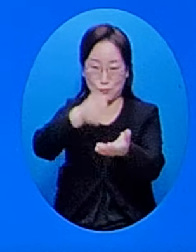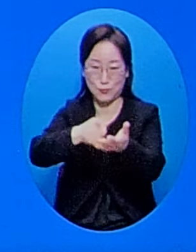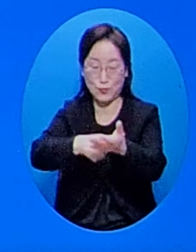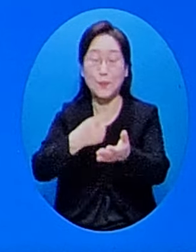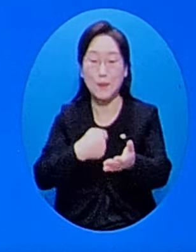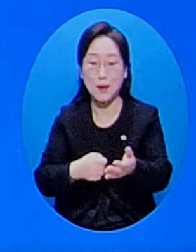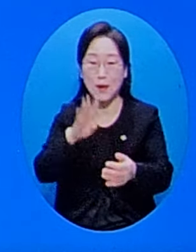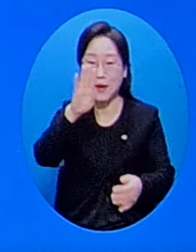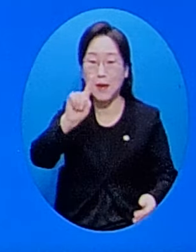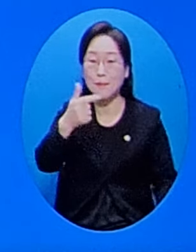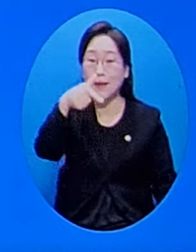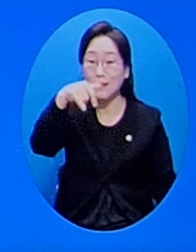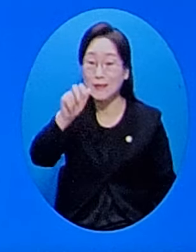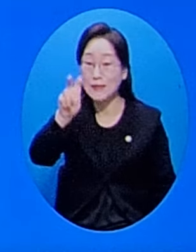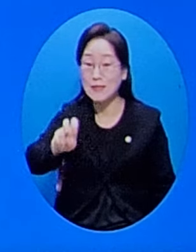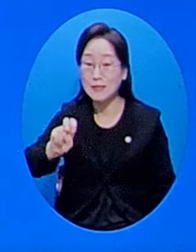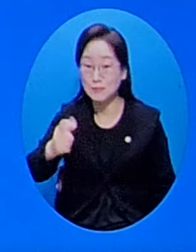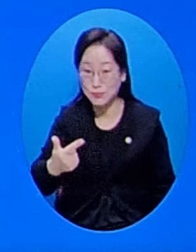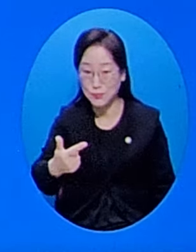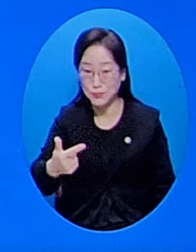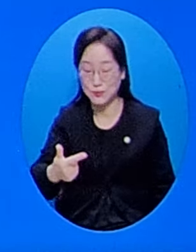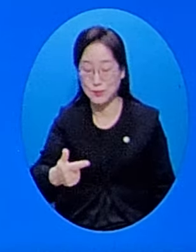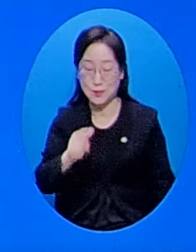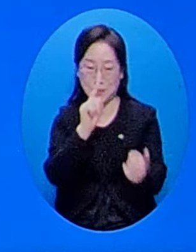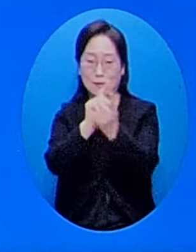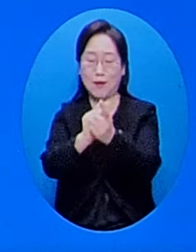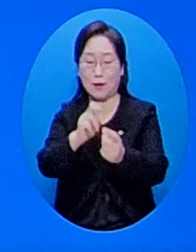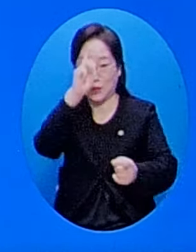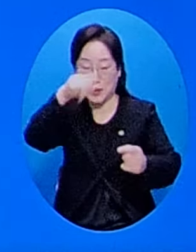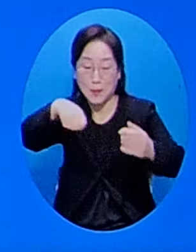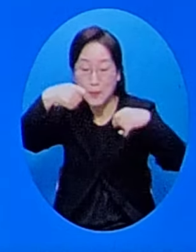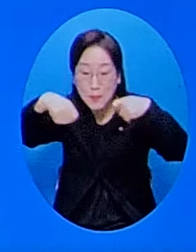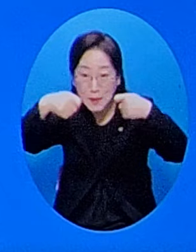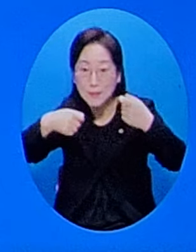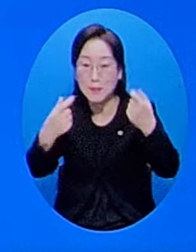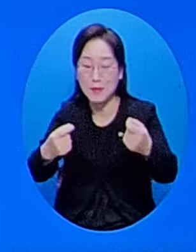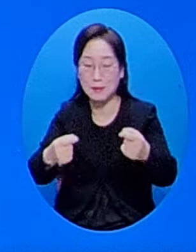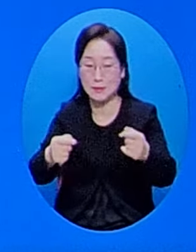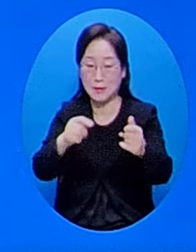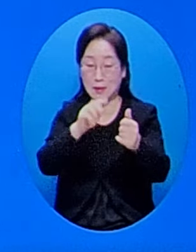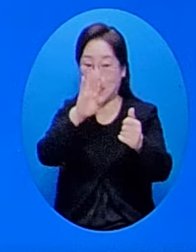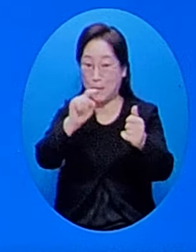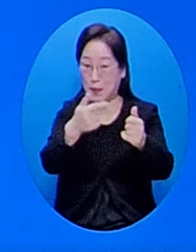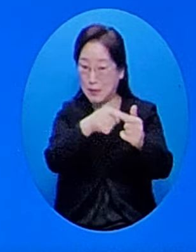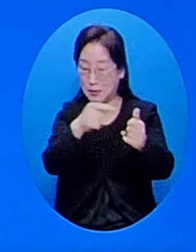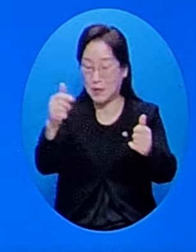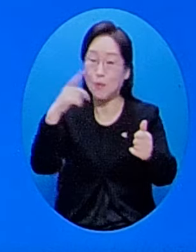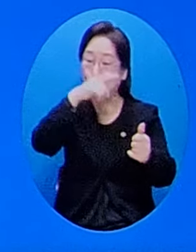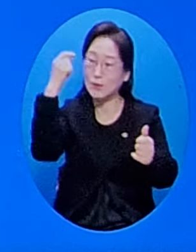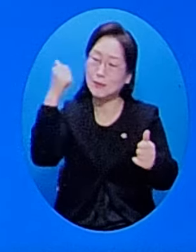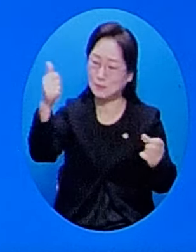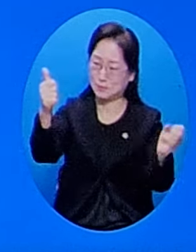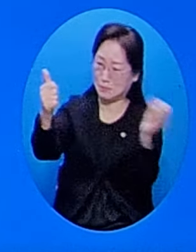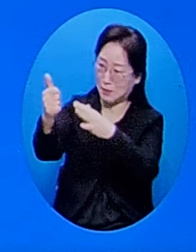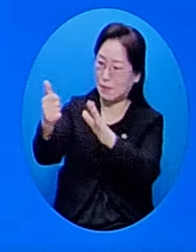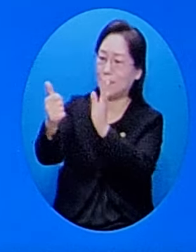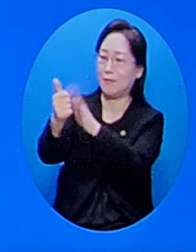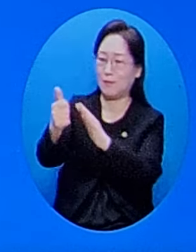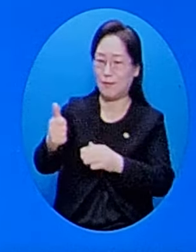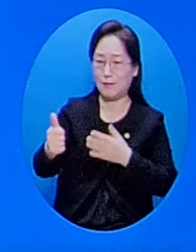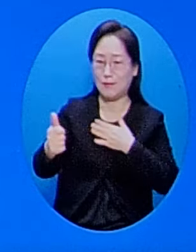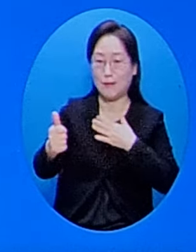반기문 사무총장님과 점심을 했는데요. 저한테 그런 말씀 하시더라고요. 목사님, 저는